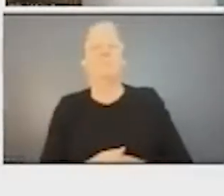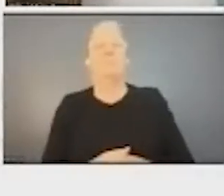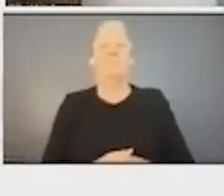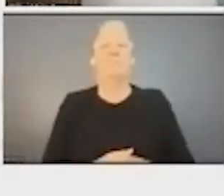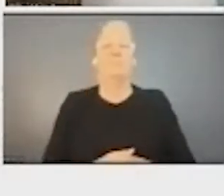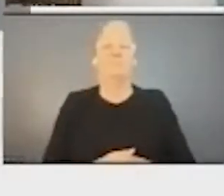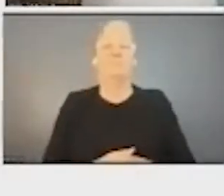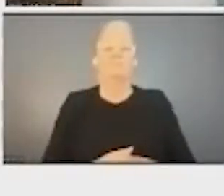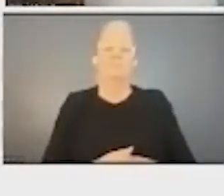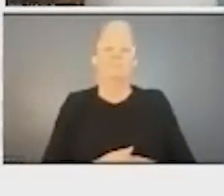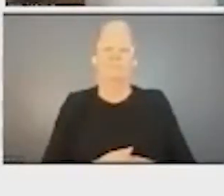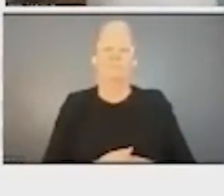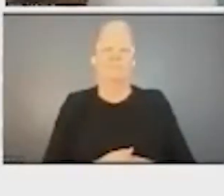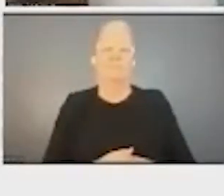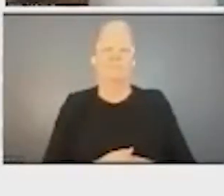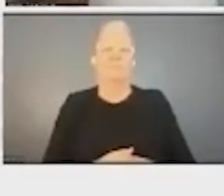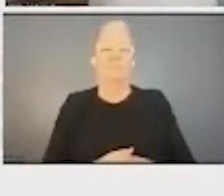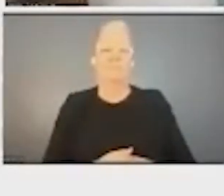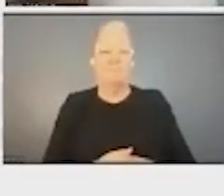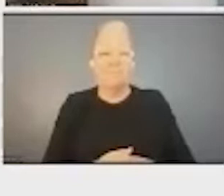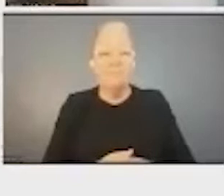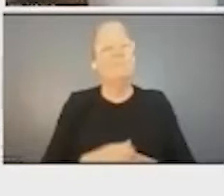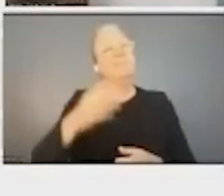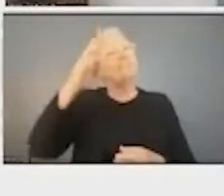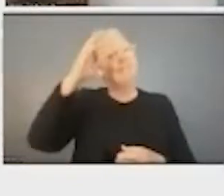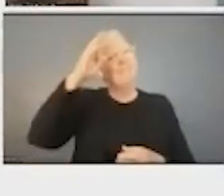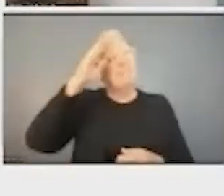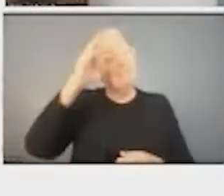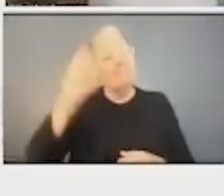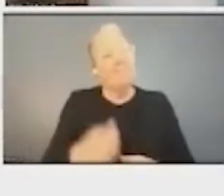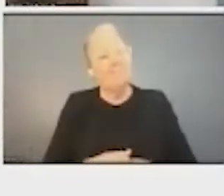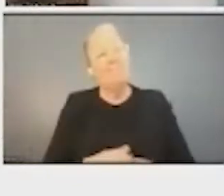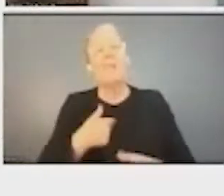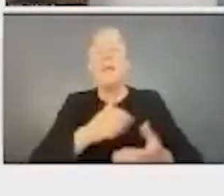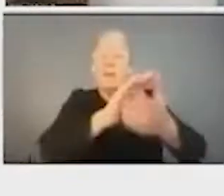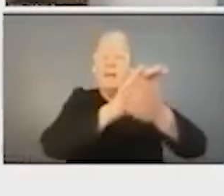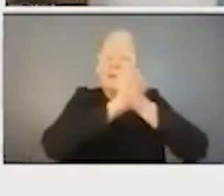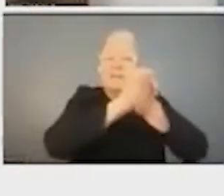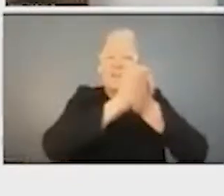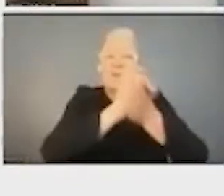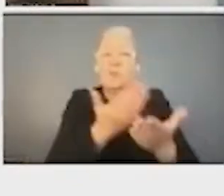زملائي